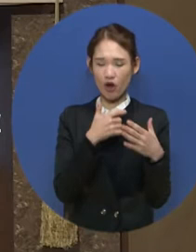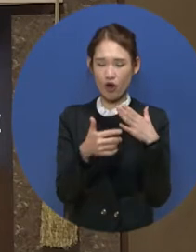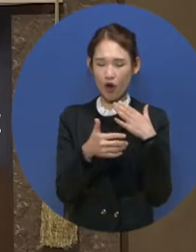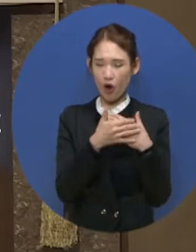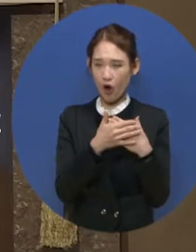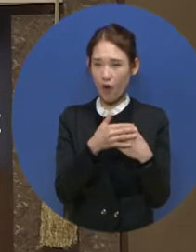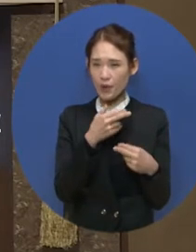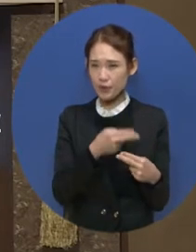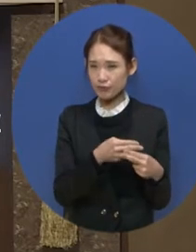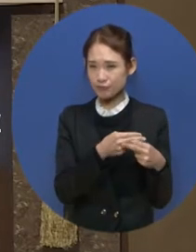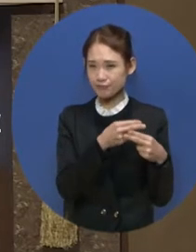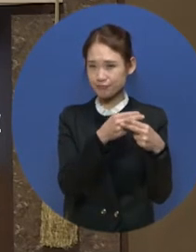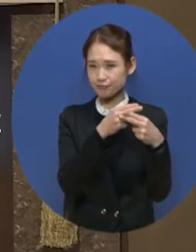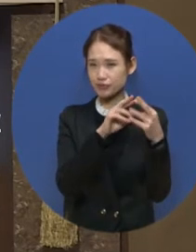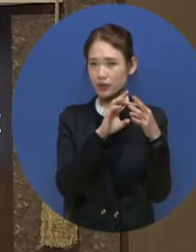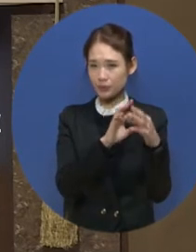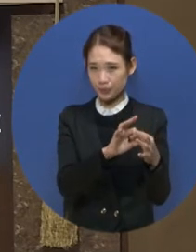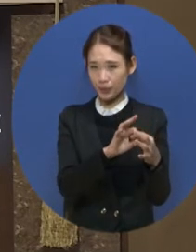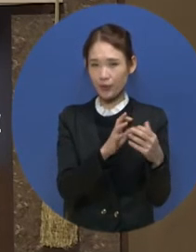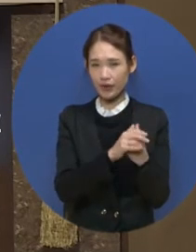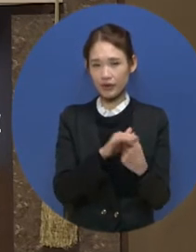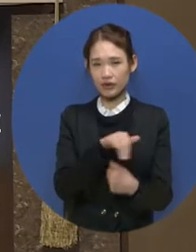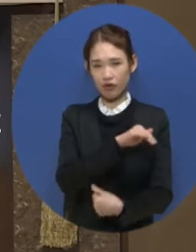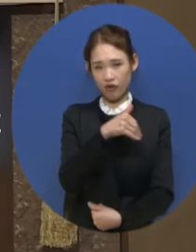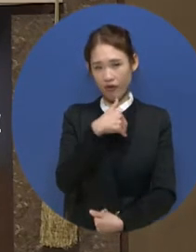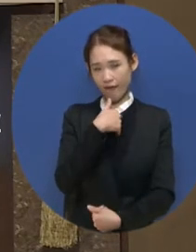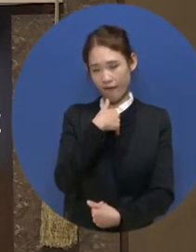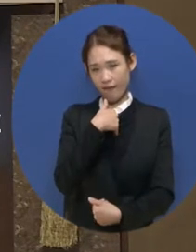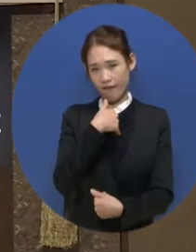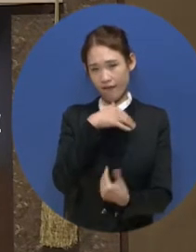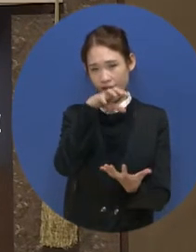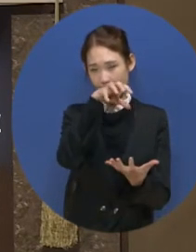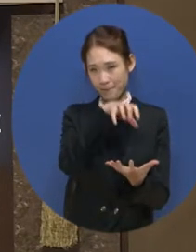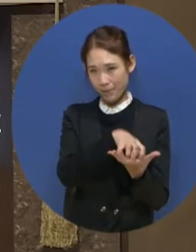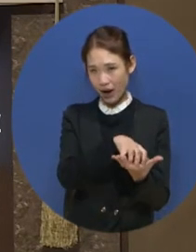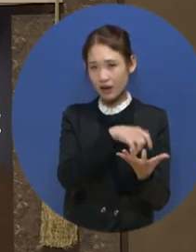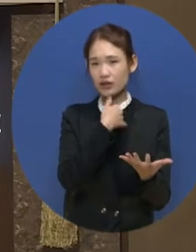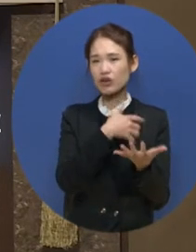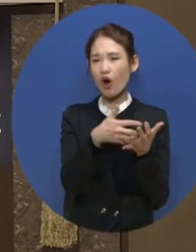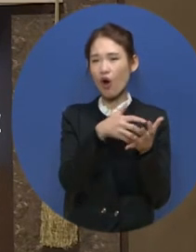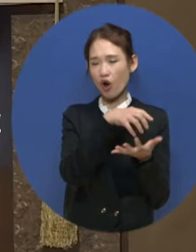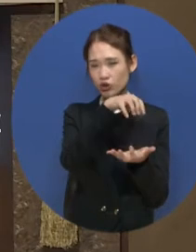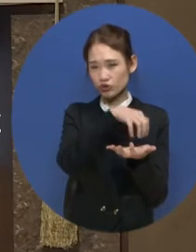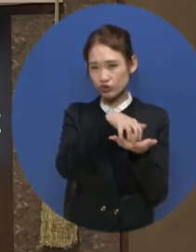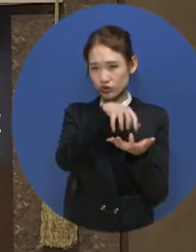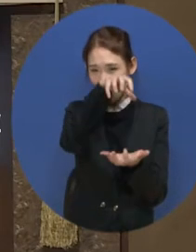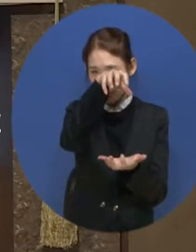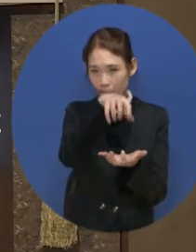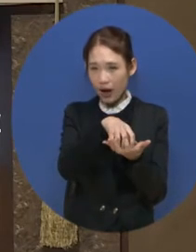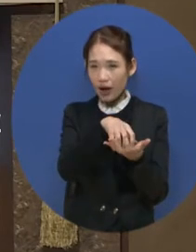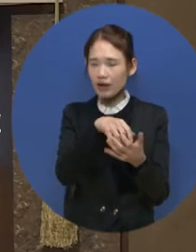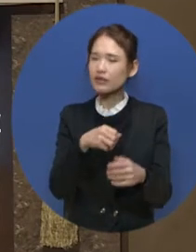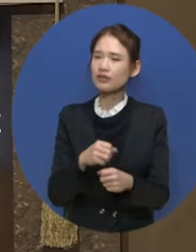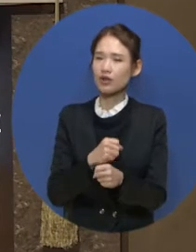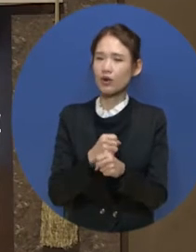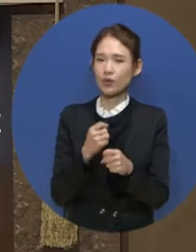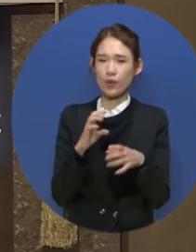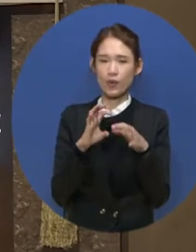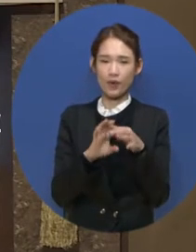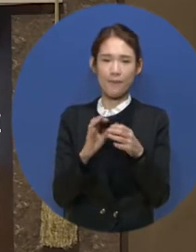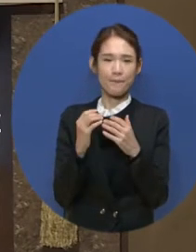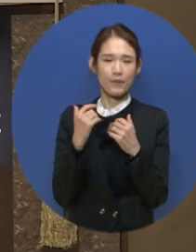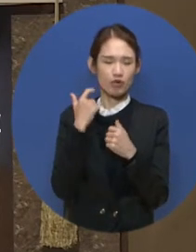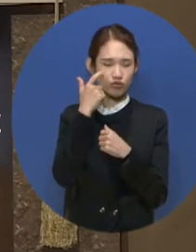축적 을 해서 저희 만의 맞는 이러한 경험치를 쌓아 가고 또 그런 것들을 유지 발전시키기 위해서